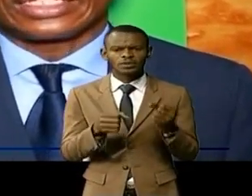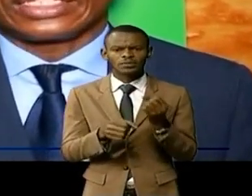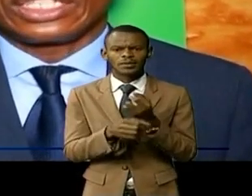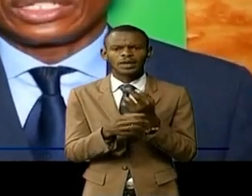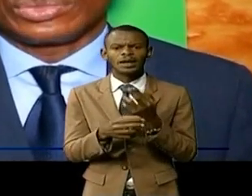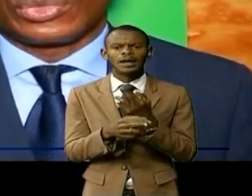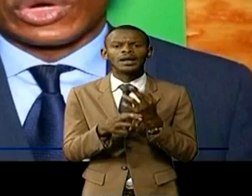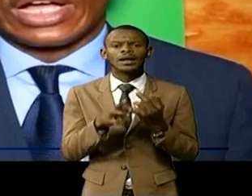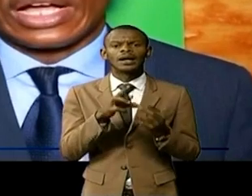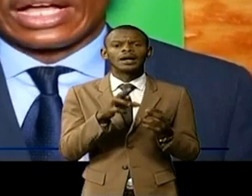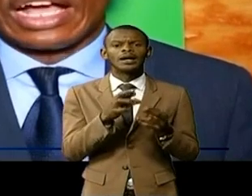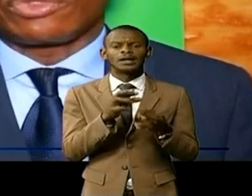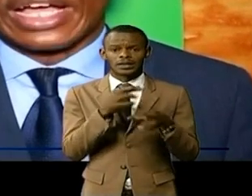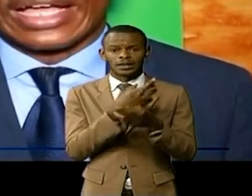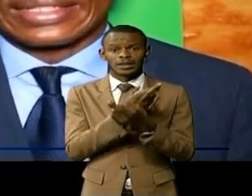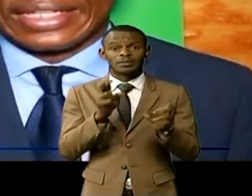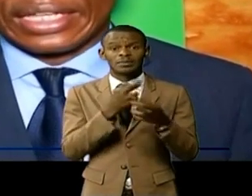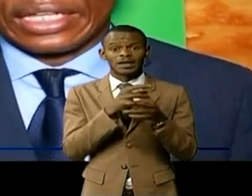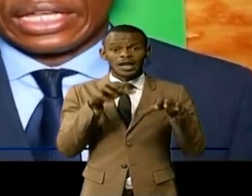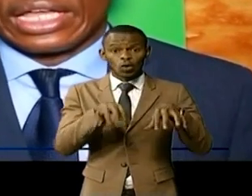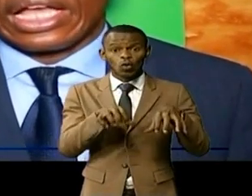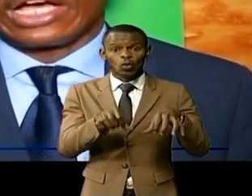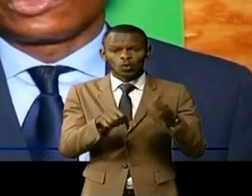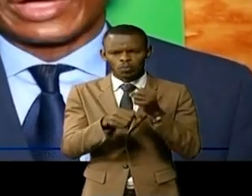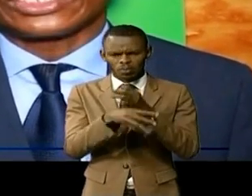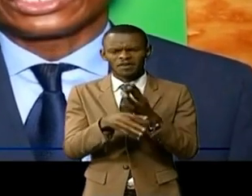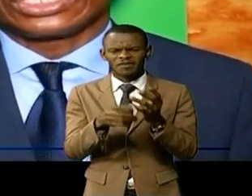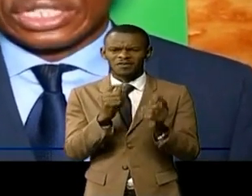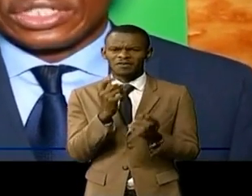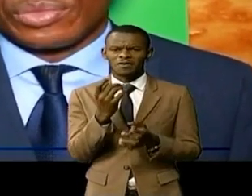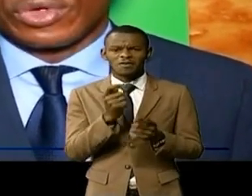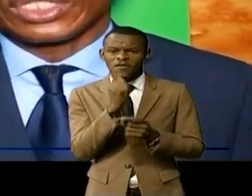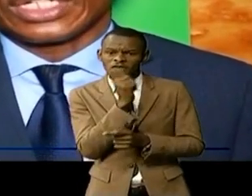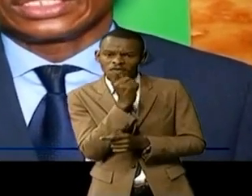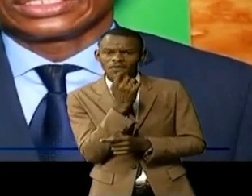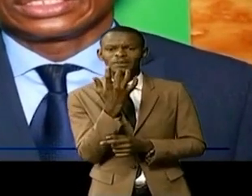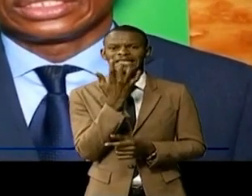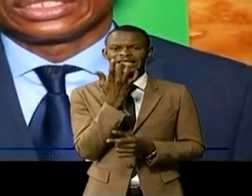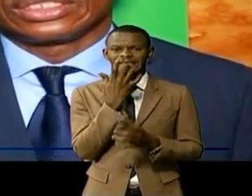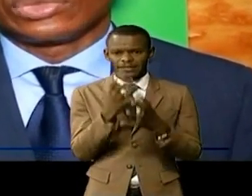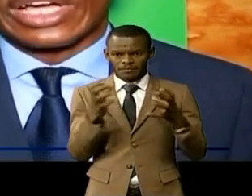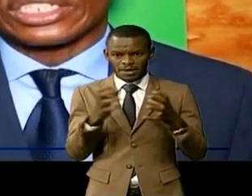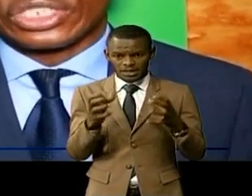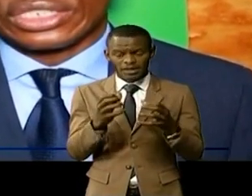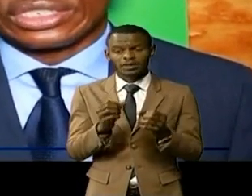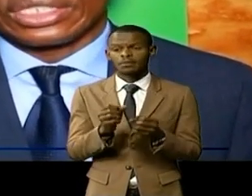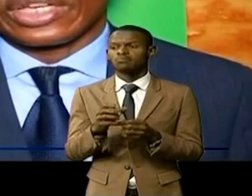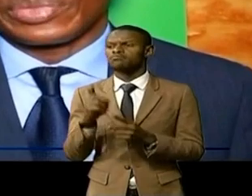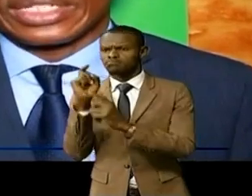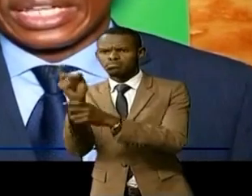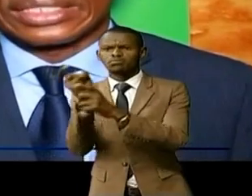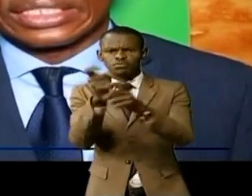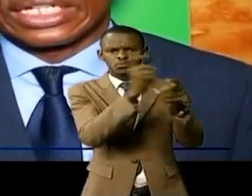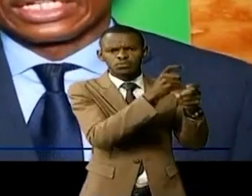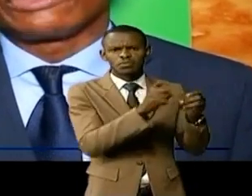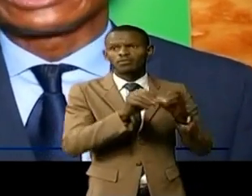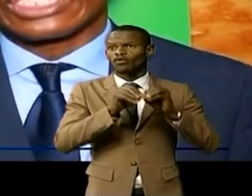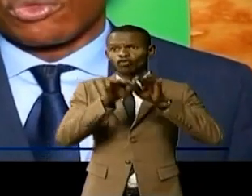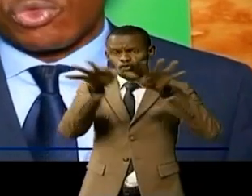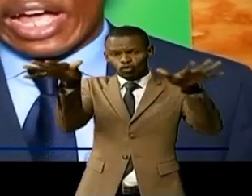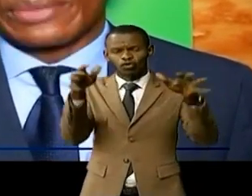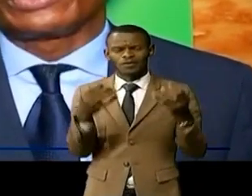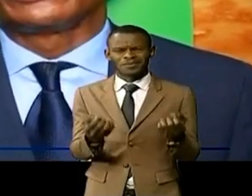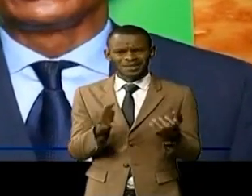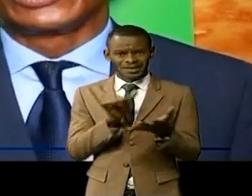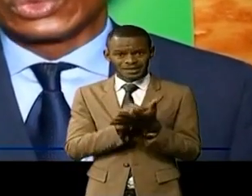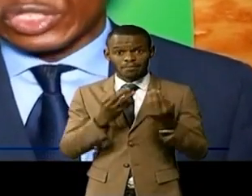La RDC pourra avoir accès à un marché très important, un marché qui représente 25